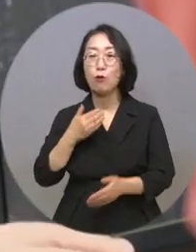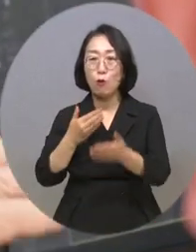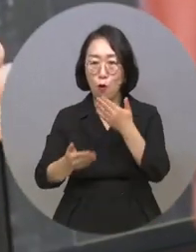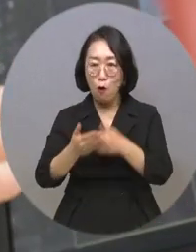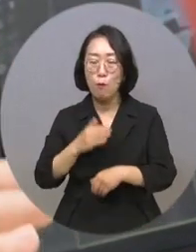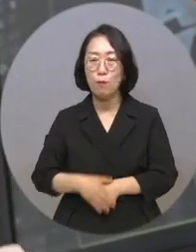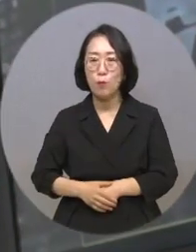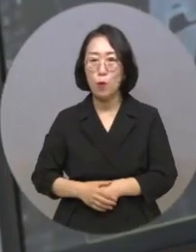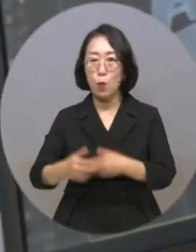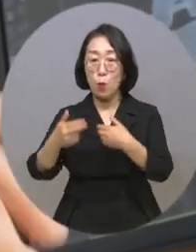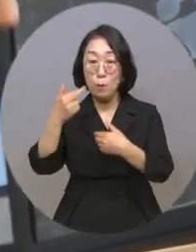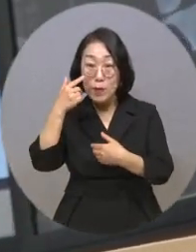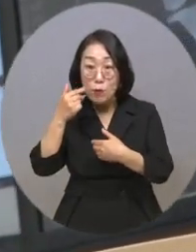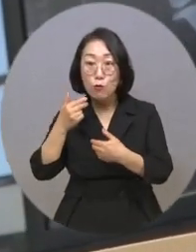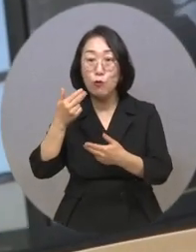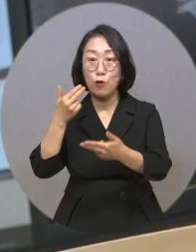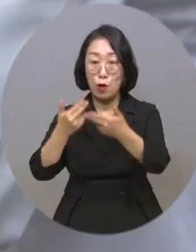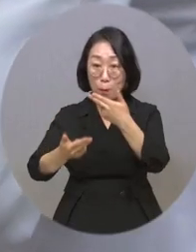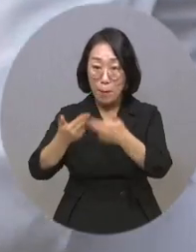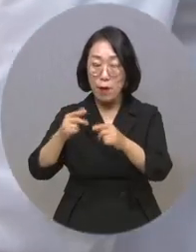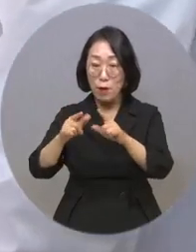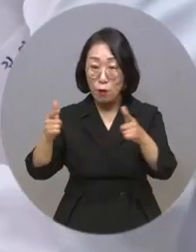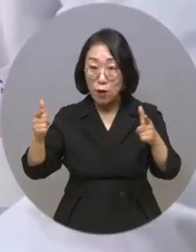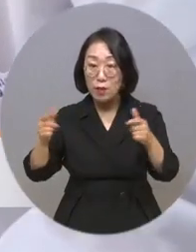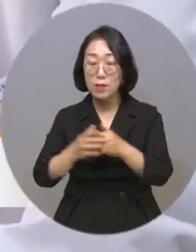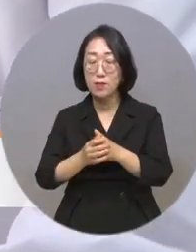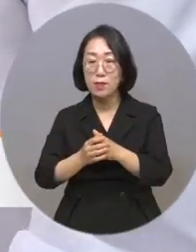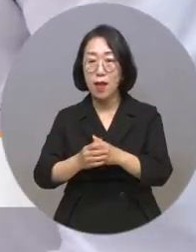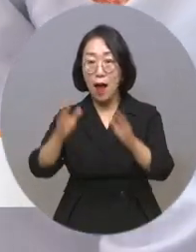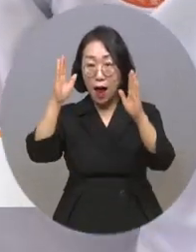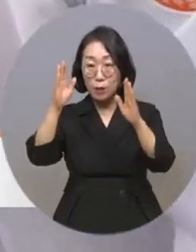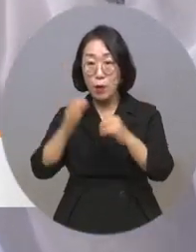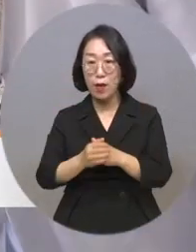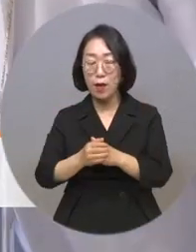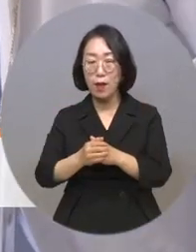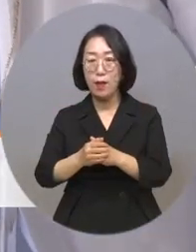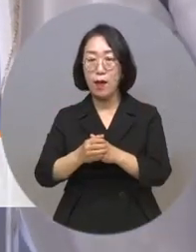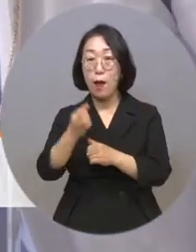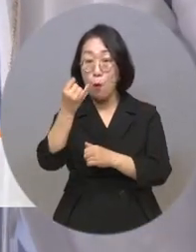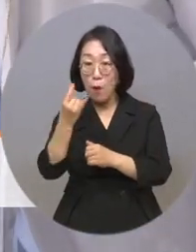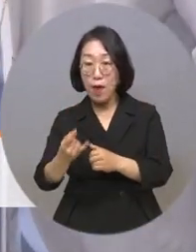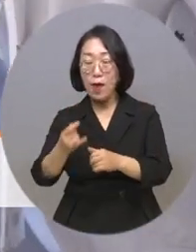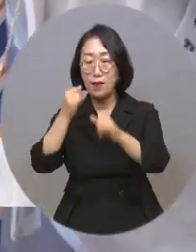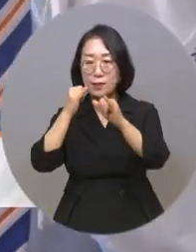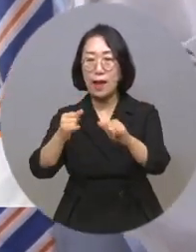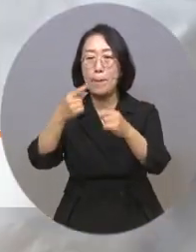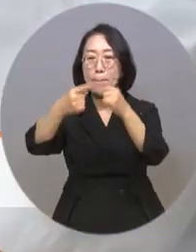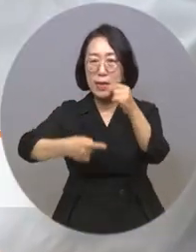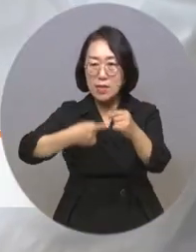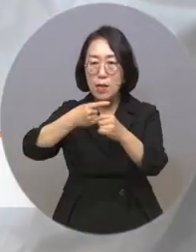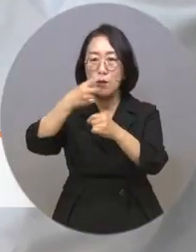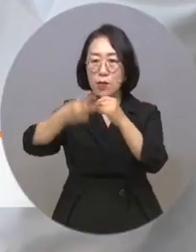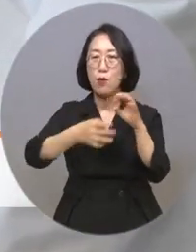정형외과 학회 고관절과 슬관절 학회 학술상을 세계 최초 2년 연속